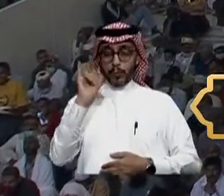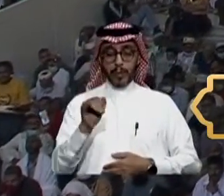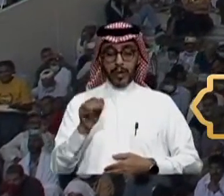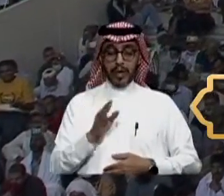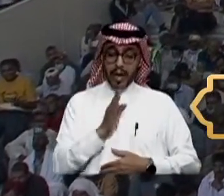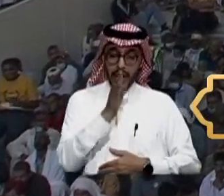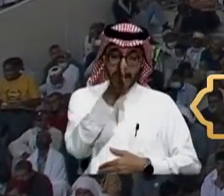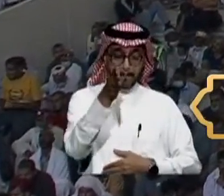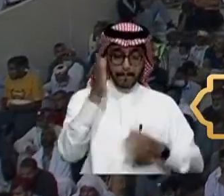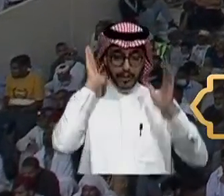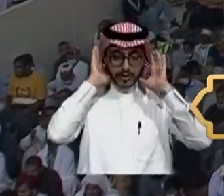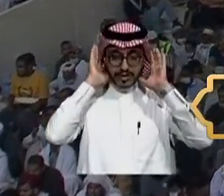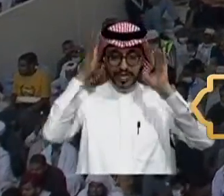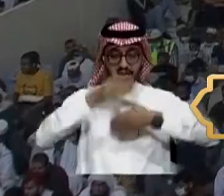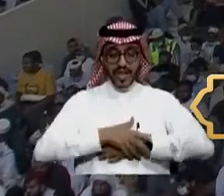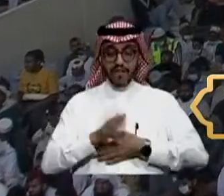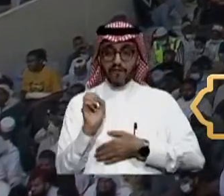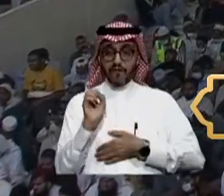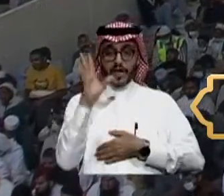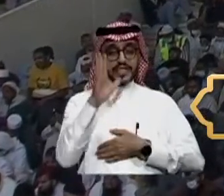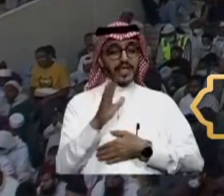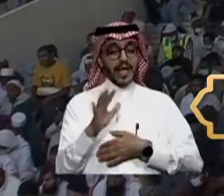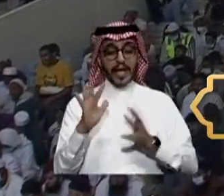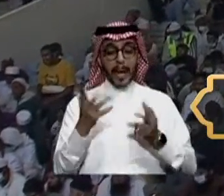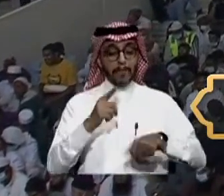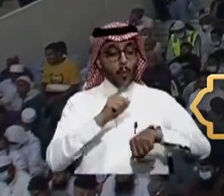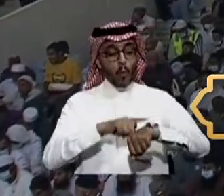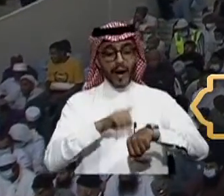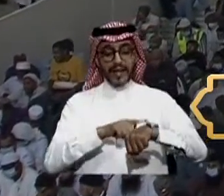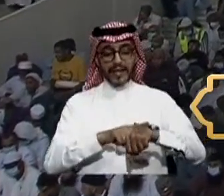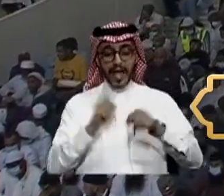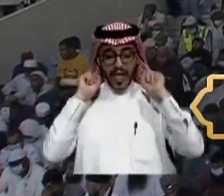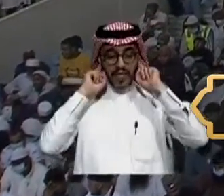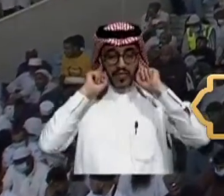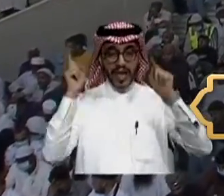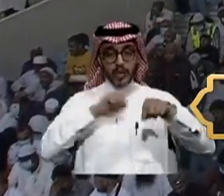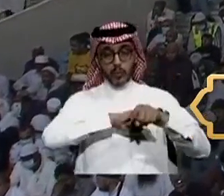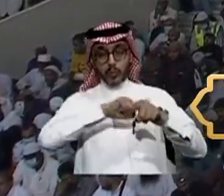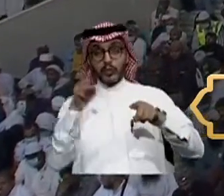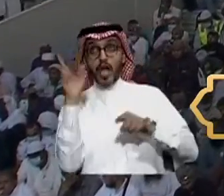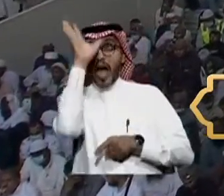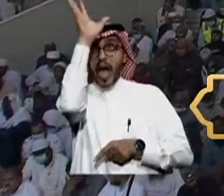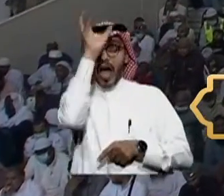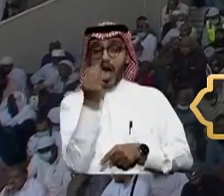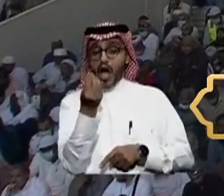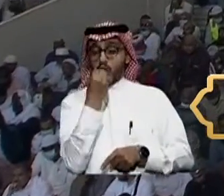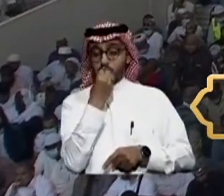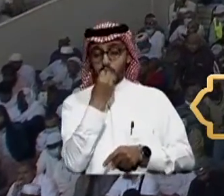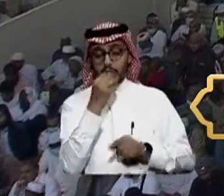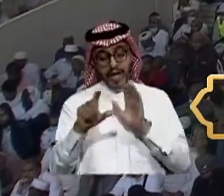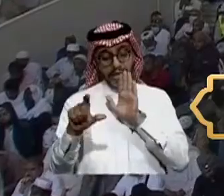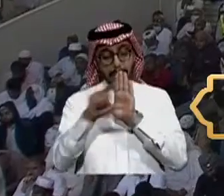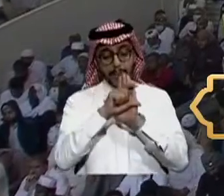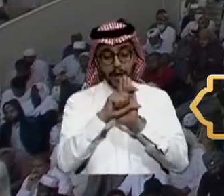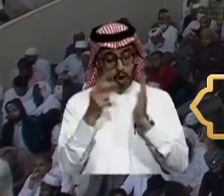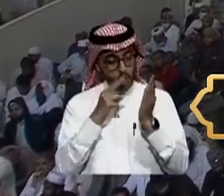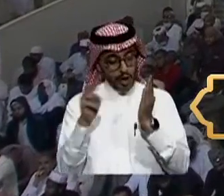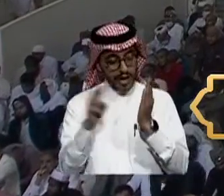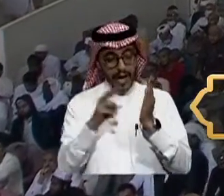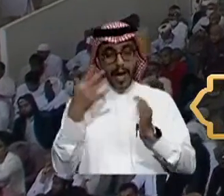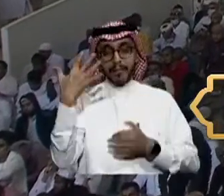الصلاه قال انس قلت كم كان بين الاذان والسحور قال قدر 50